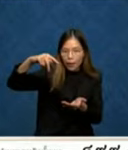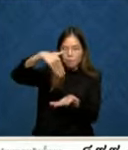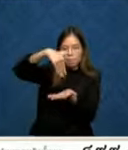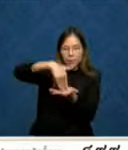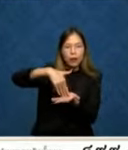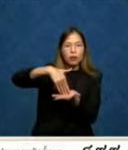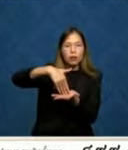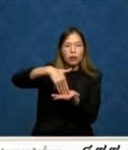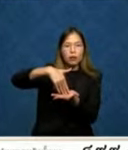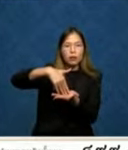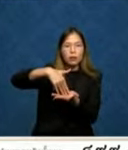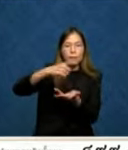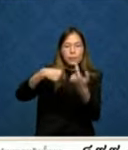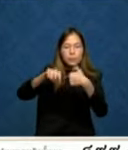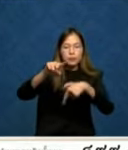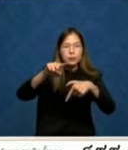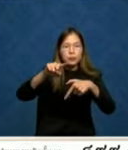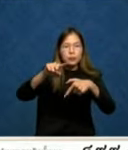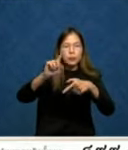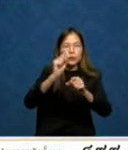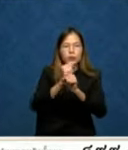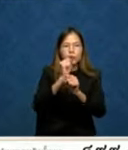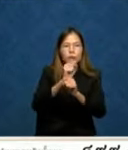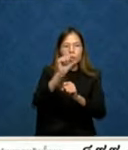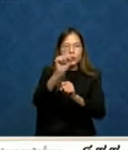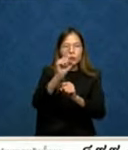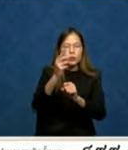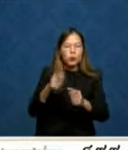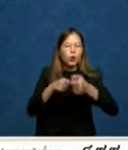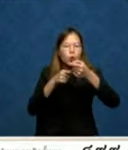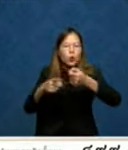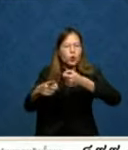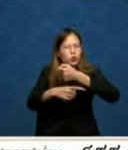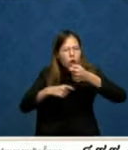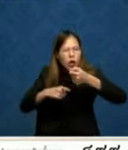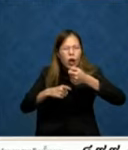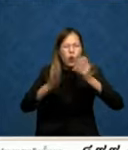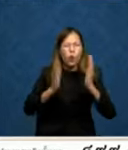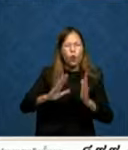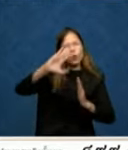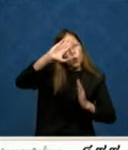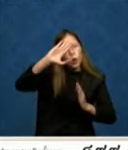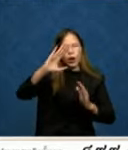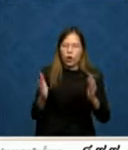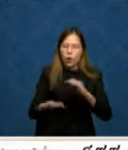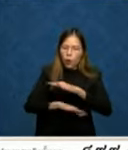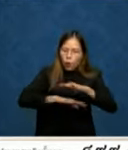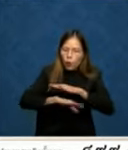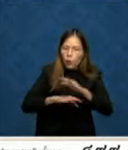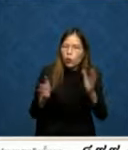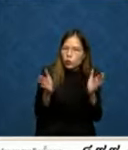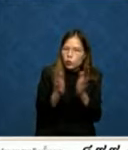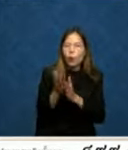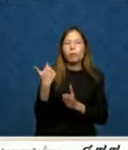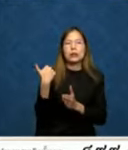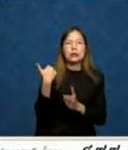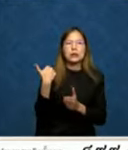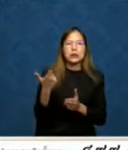ราผ่านกลไกที่เราทำไม่ว่าจะเป็นชาวนาคนป่วยเราจะมีข้อมูลทั้งหมดทำให้สามารถมีนโยบายที่ตรงเป้